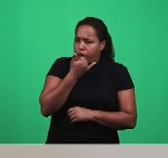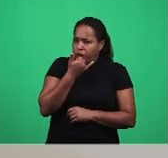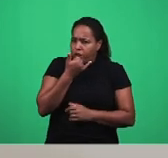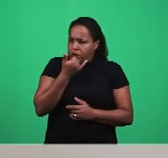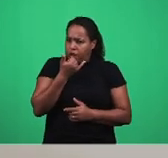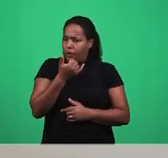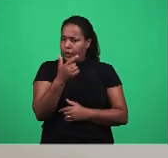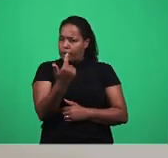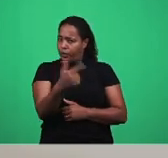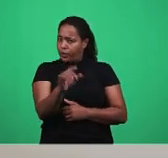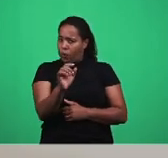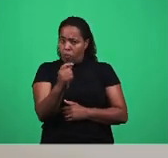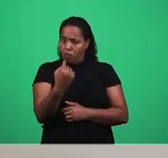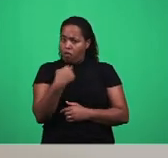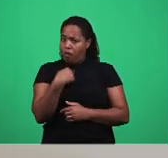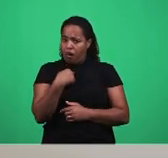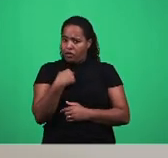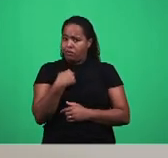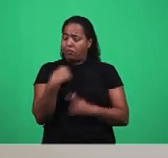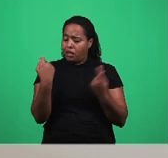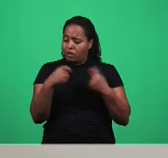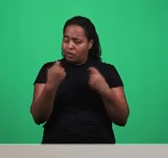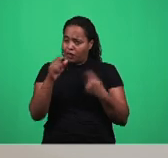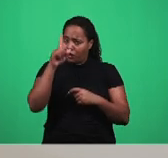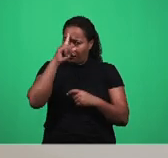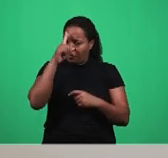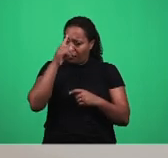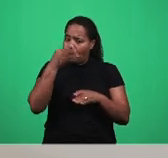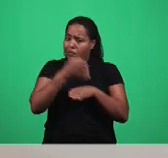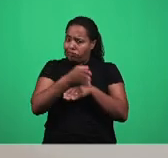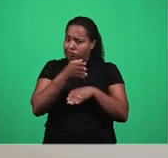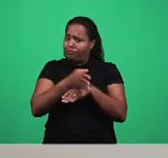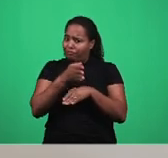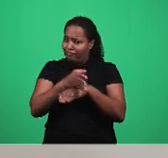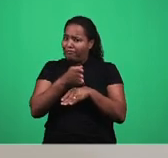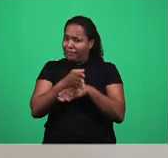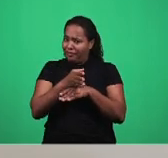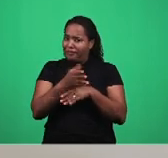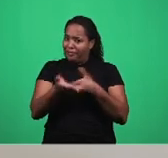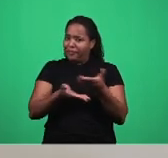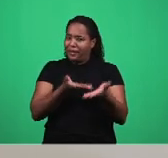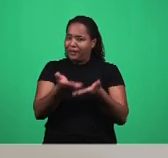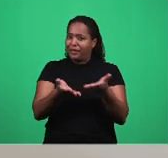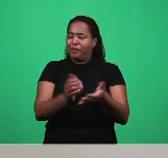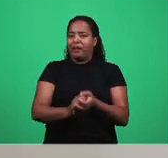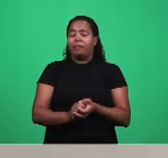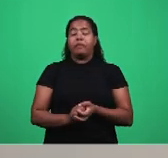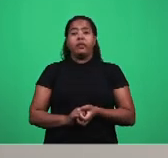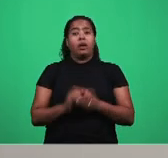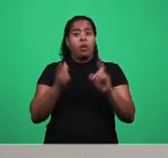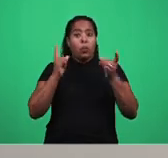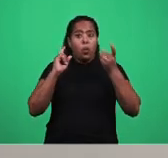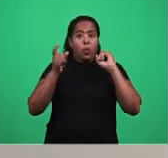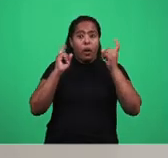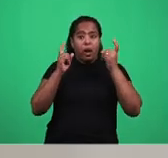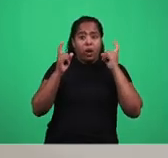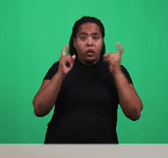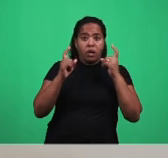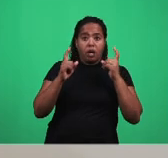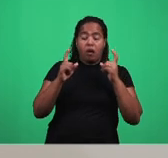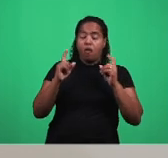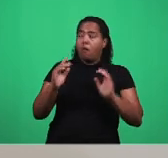suivant. Nous avons fait une réunion, nous avons porté le sujet devant le Seigneur et le sujet